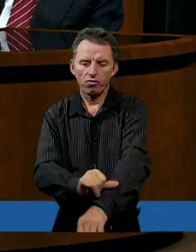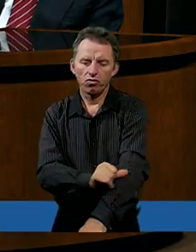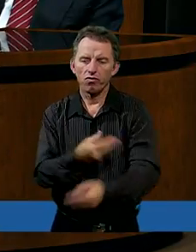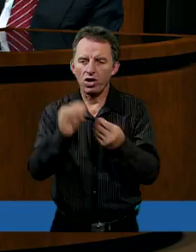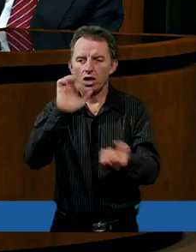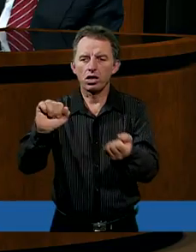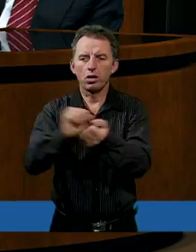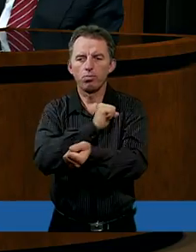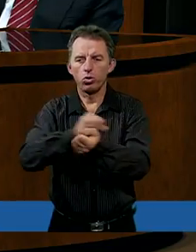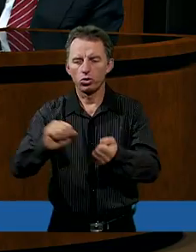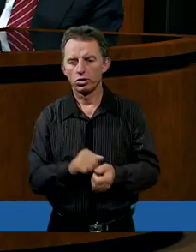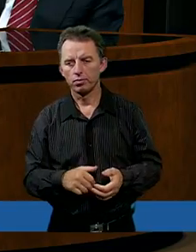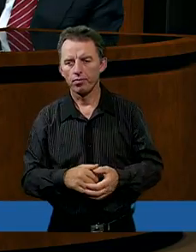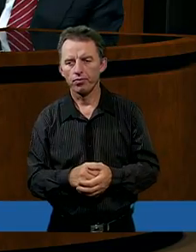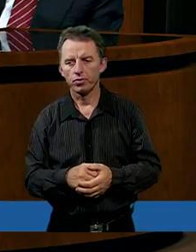Bóg